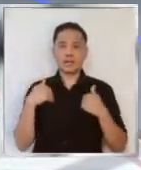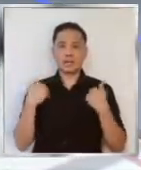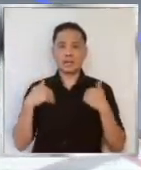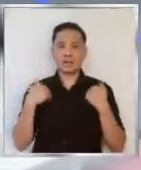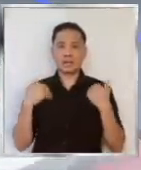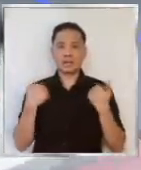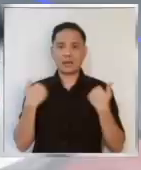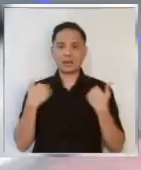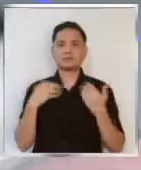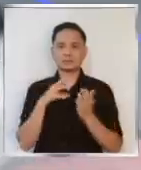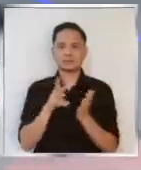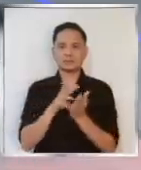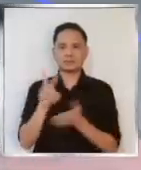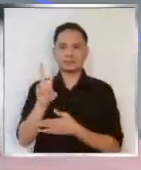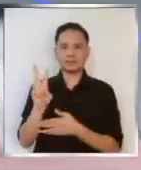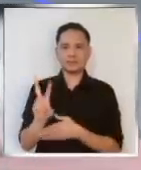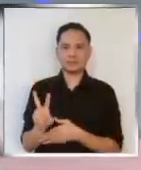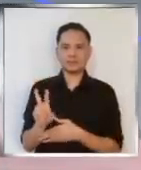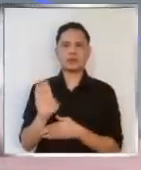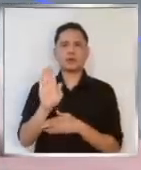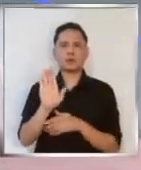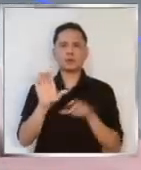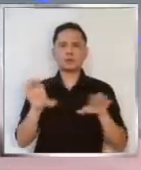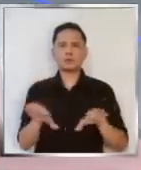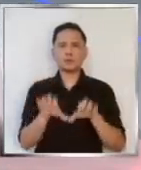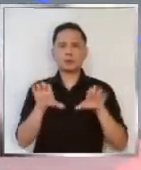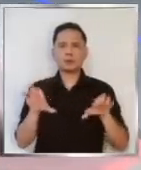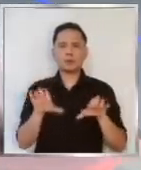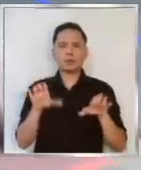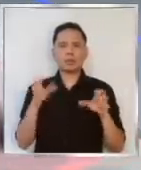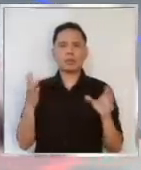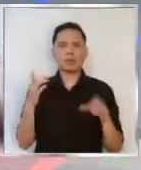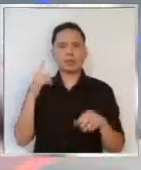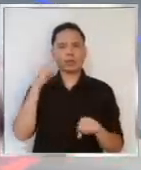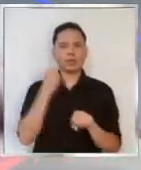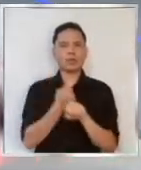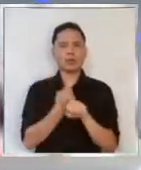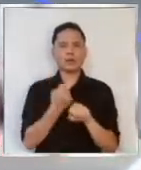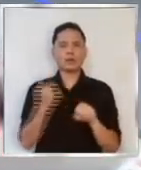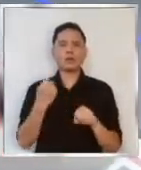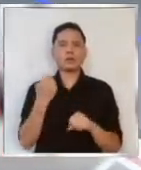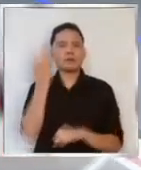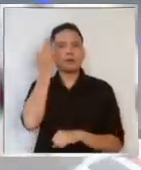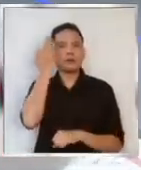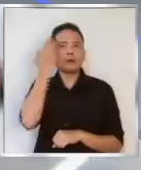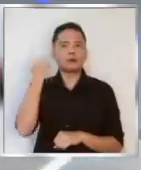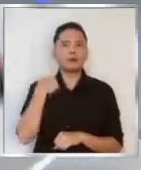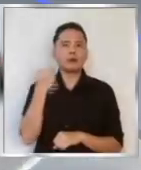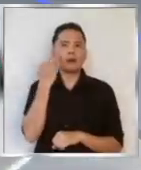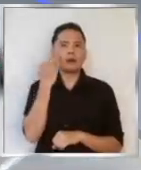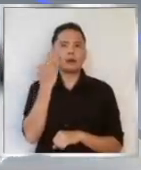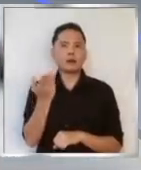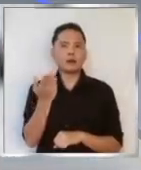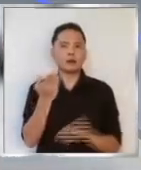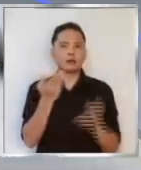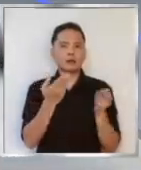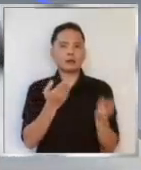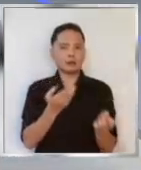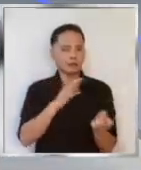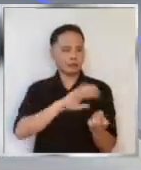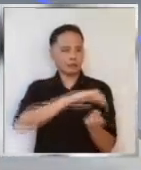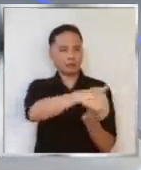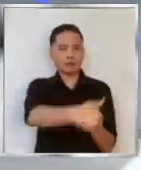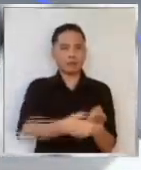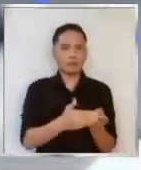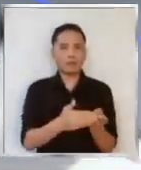kanilang kalokohan, nagpatay-patayan ng isa, habang yung iba naman ang taga-video at taga-upload sa